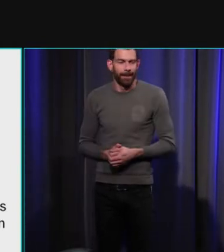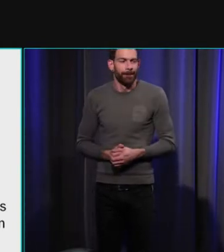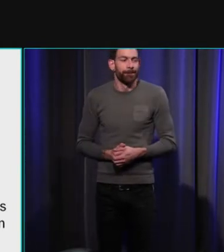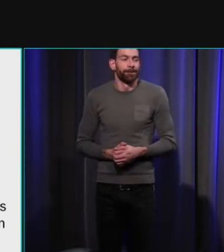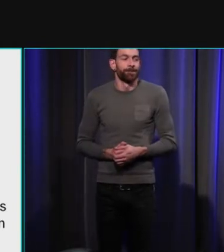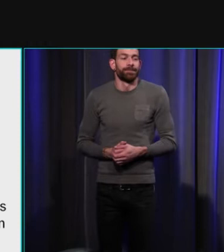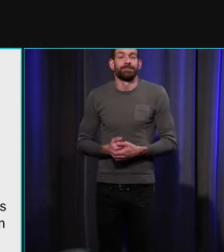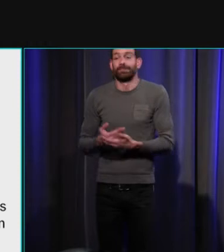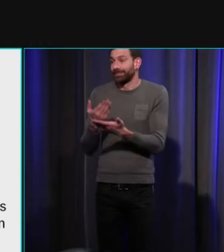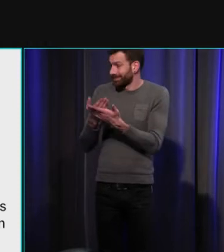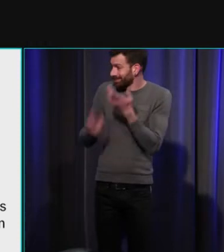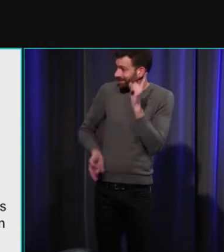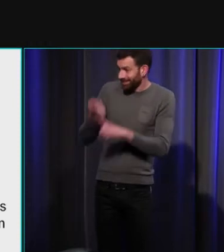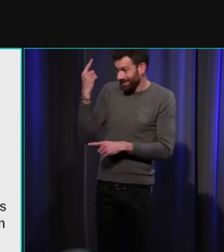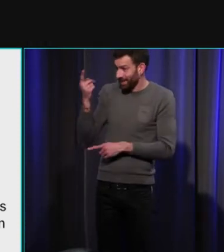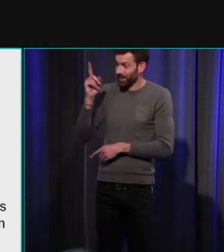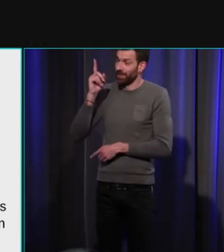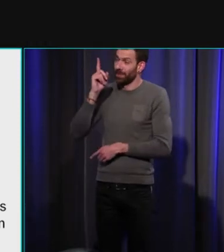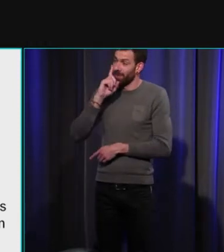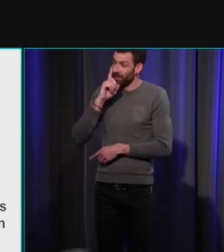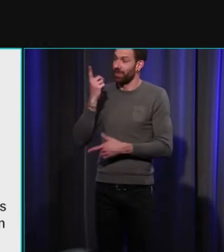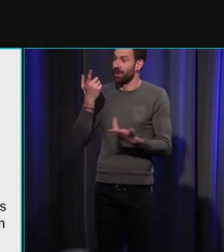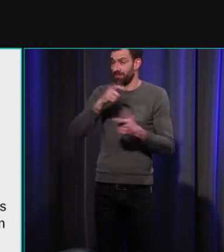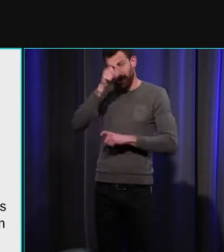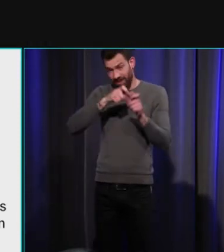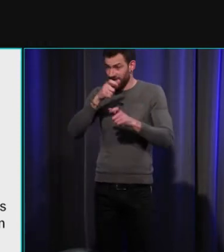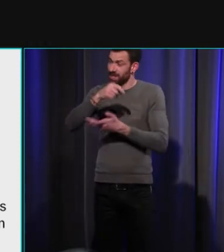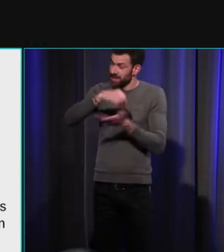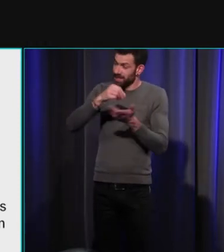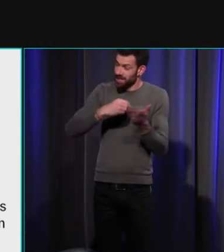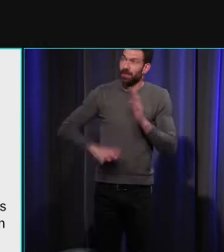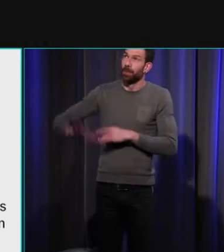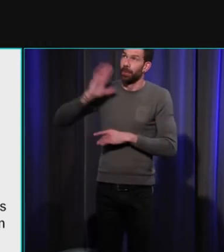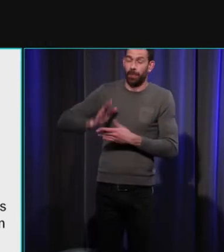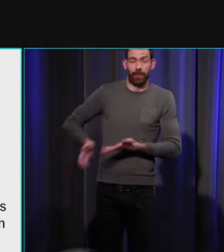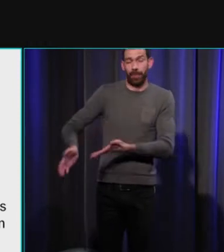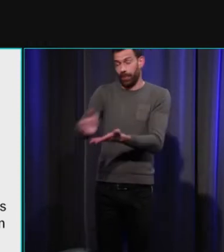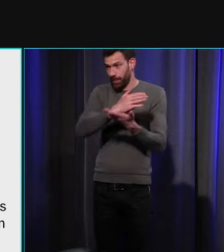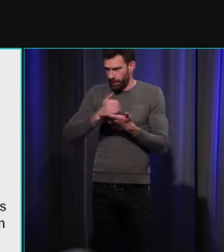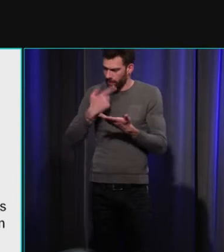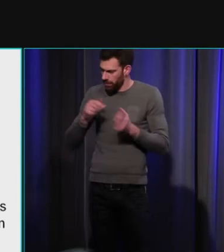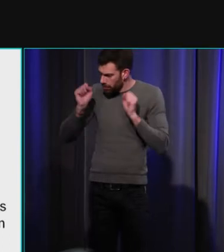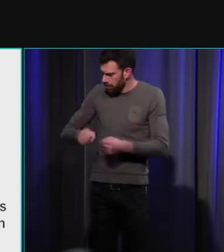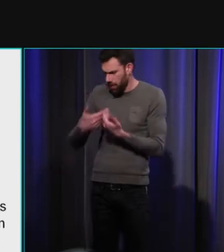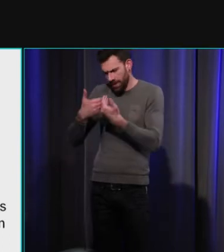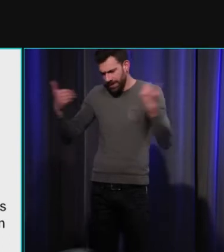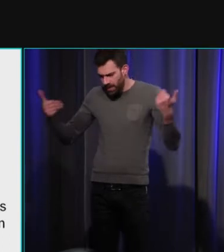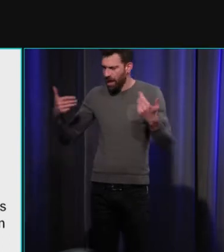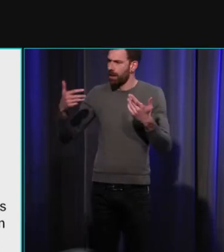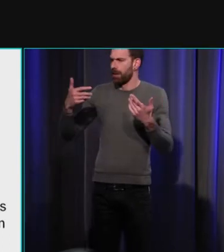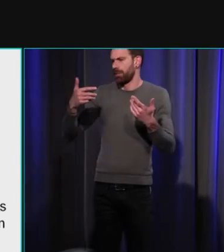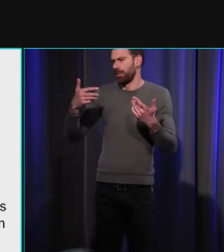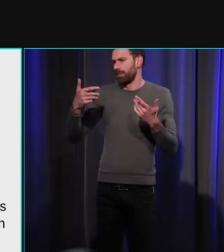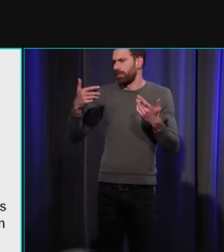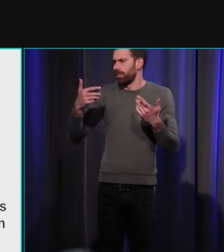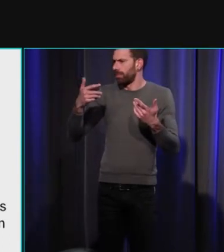essentiel parce que ces gens ont mis beaucoup de temps à nous faire ses cadeaux nous savons distinguer le temporel et le spirituel en occident je